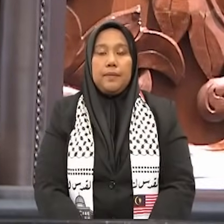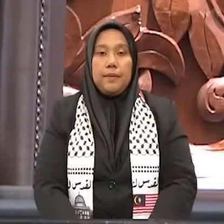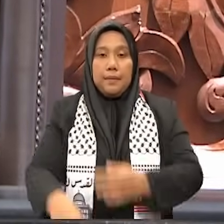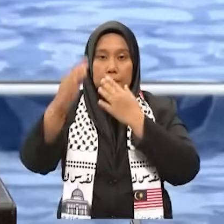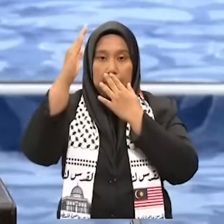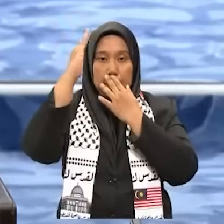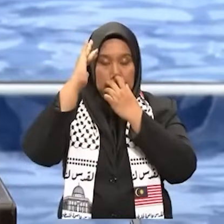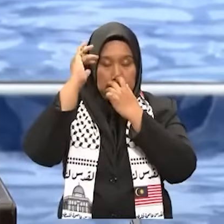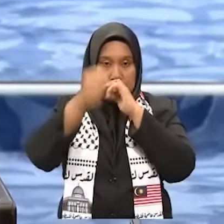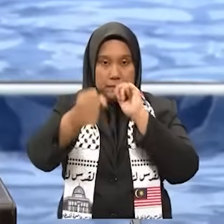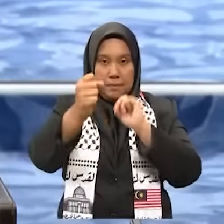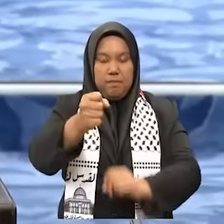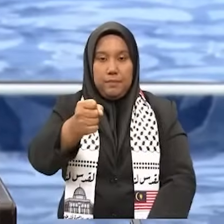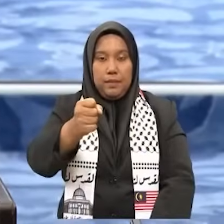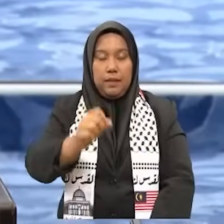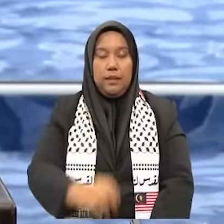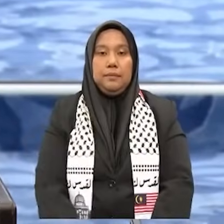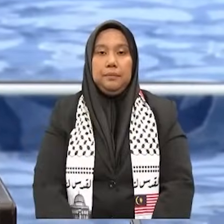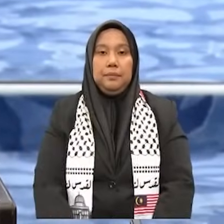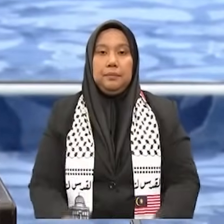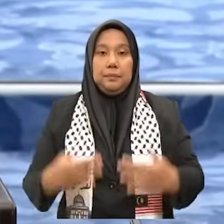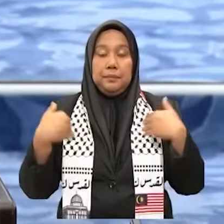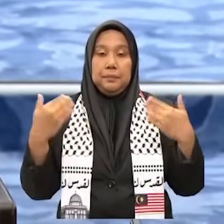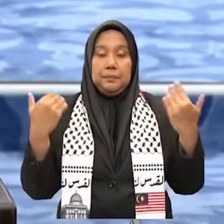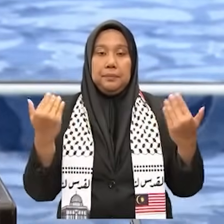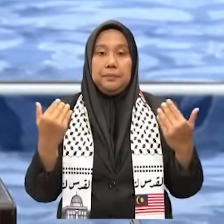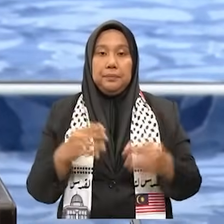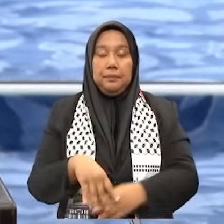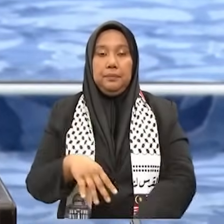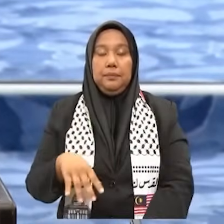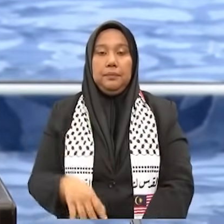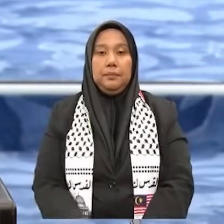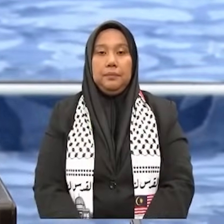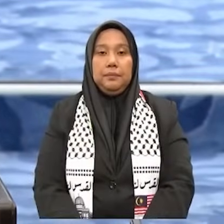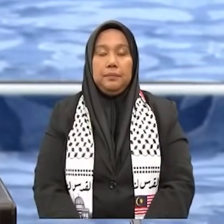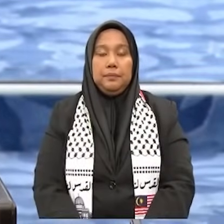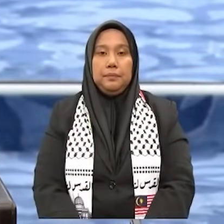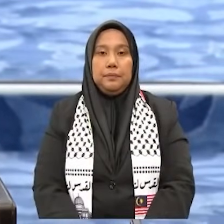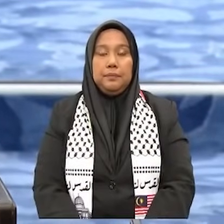Assalamualaikum warahmatullahi wabarakatuh dan salam sejahtera. Tersenda betul, sejak